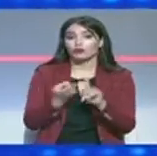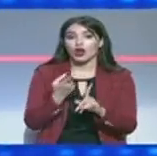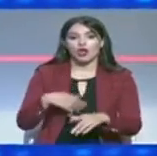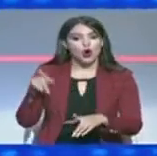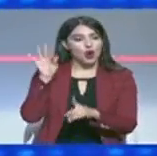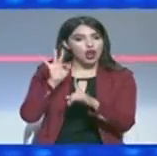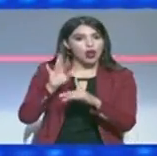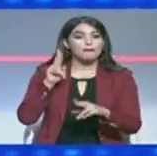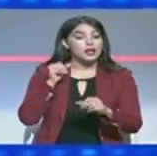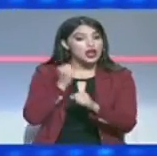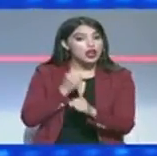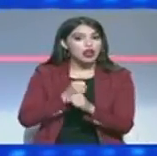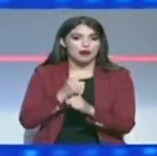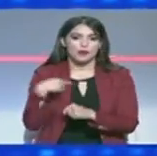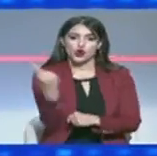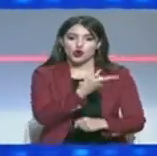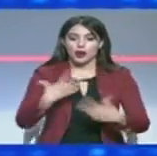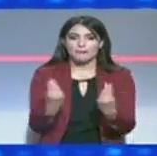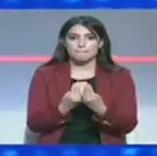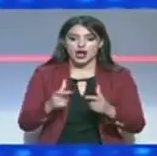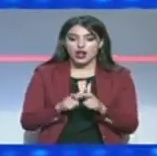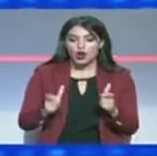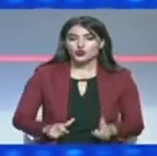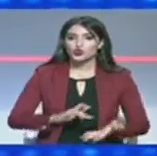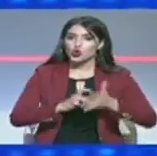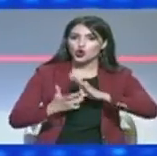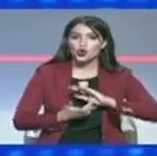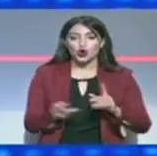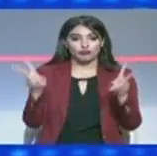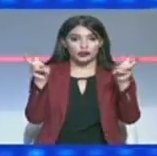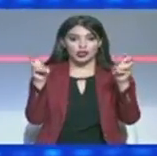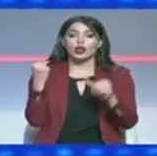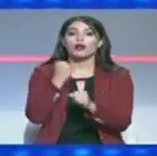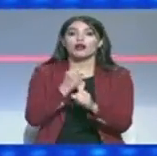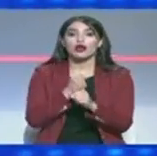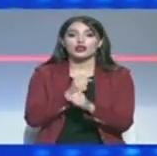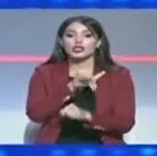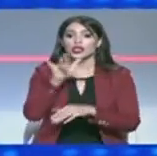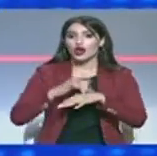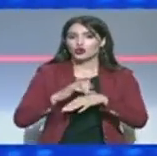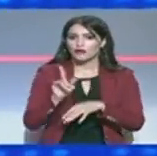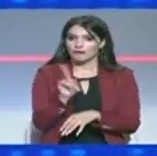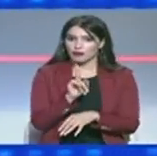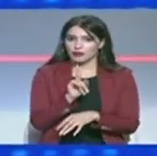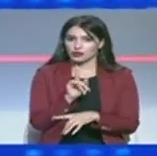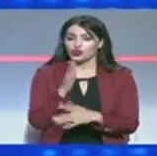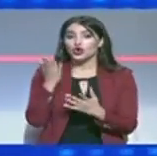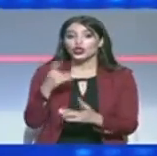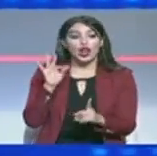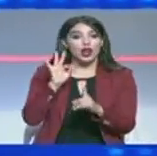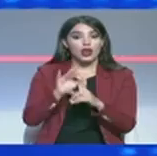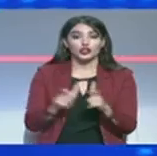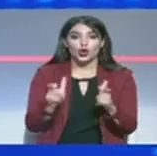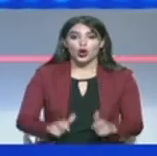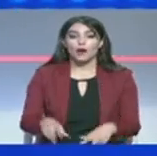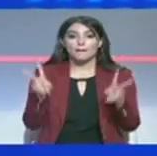سينكب على معالجتها، والفريق الحكومي شعارهم في ذلك العمل دون تأخير لتكون حكومة